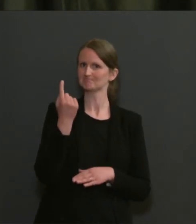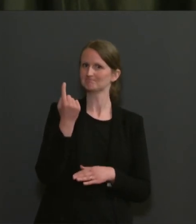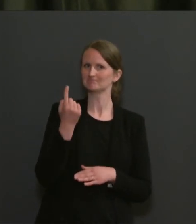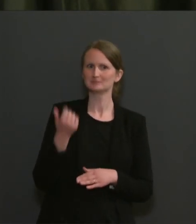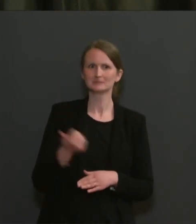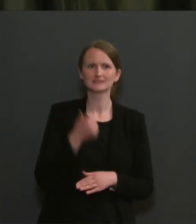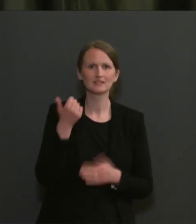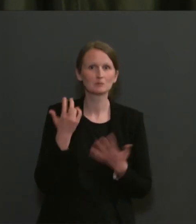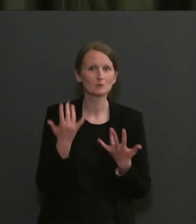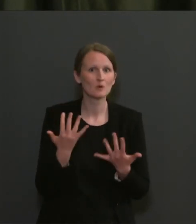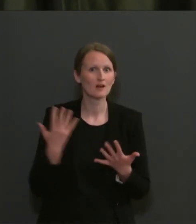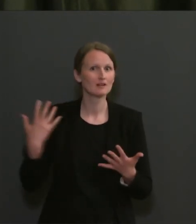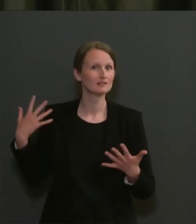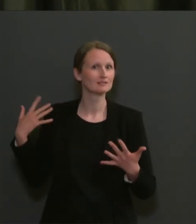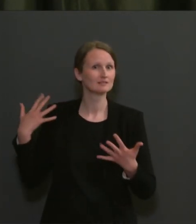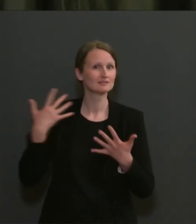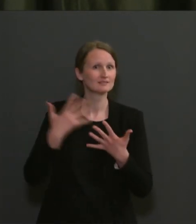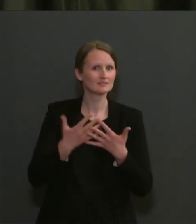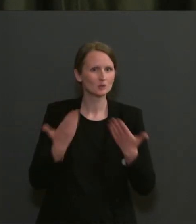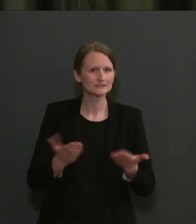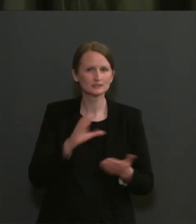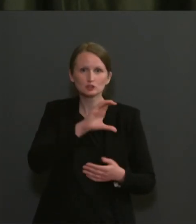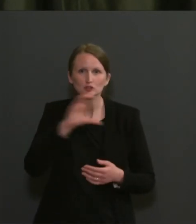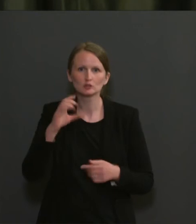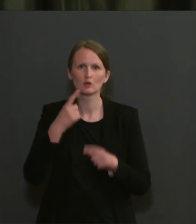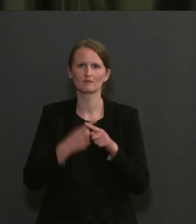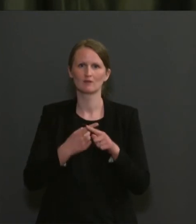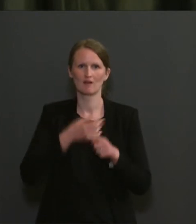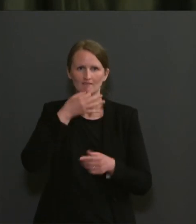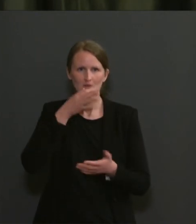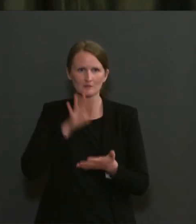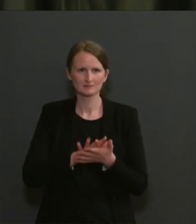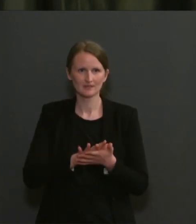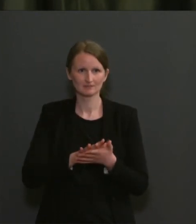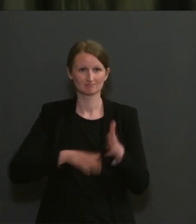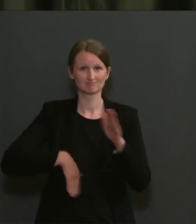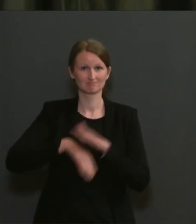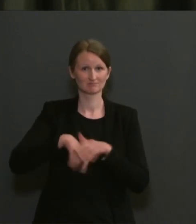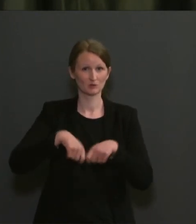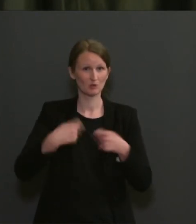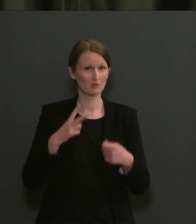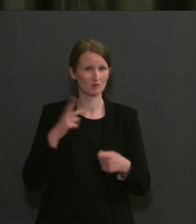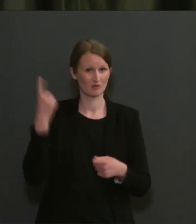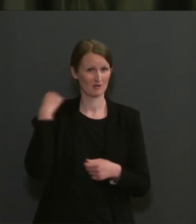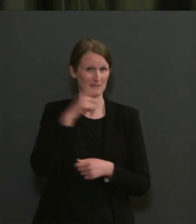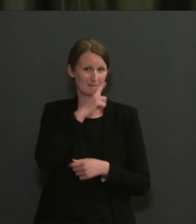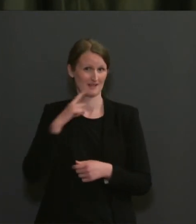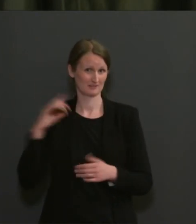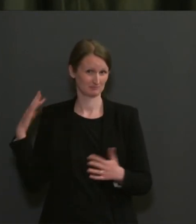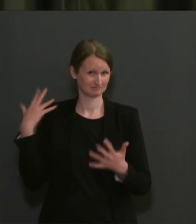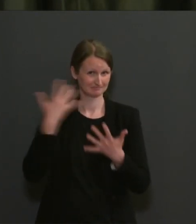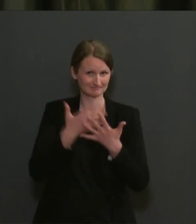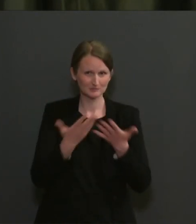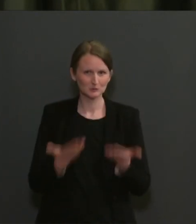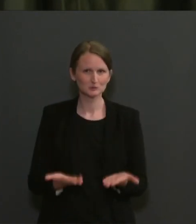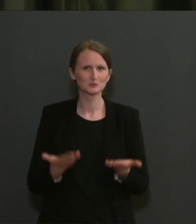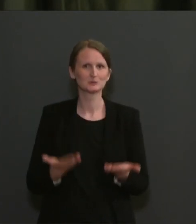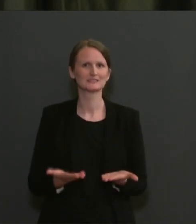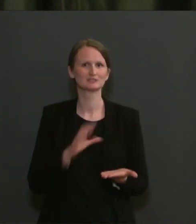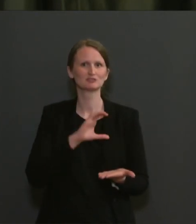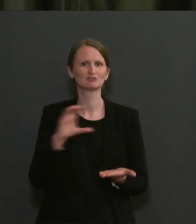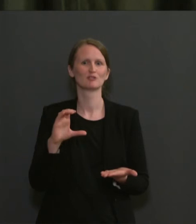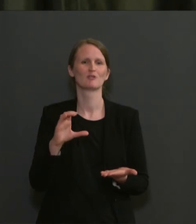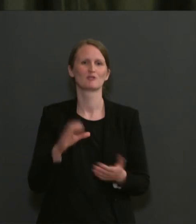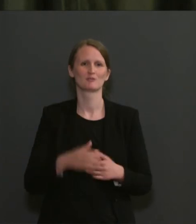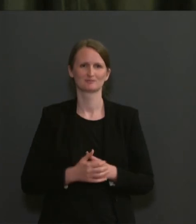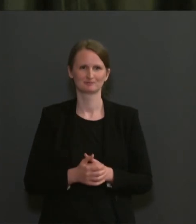presse depuis le mois de mars. Depuis le début de cette épidémie, nous avons voulu vous parler directement, vous expliquer